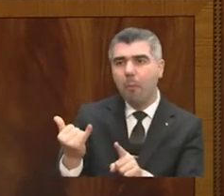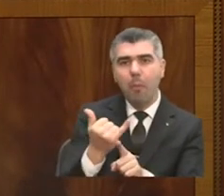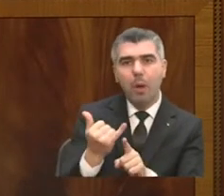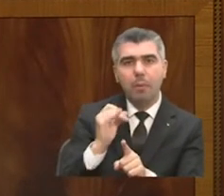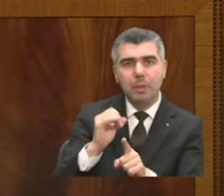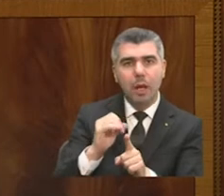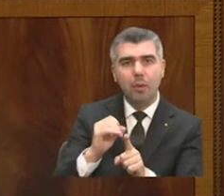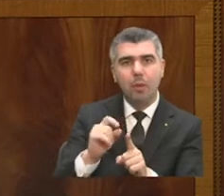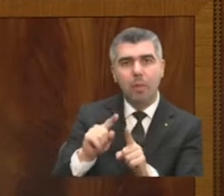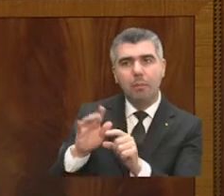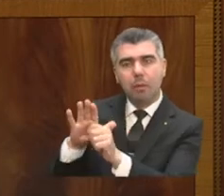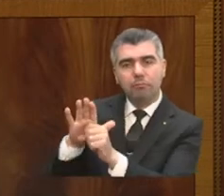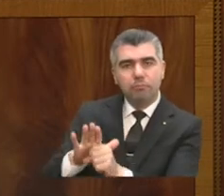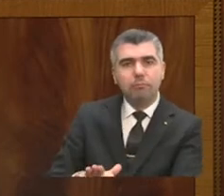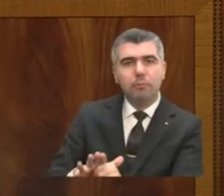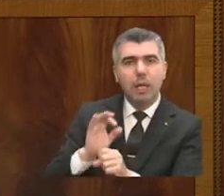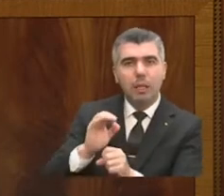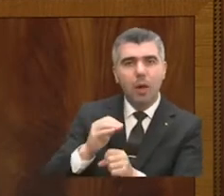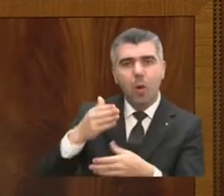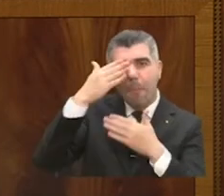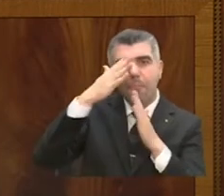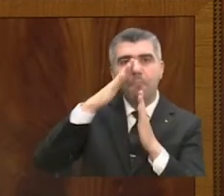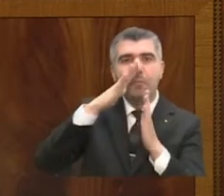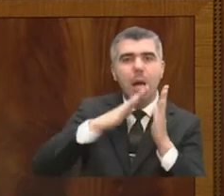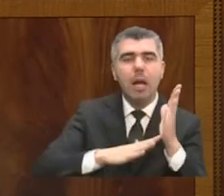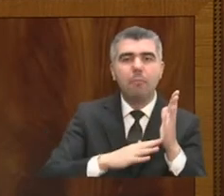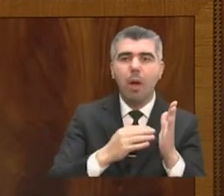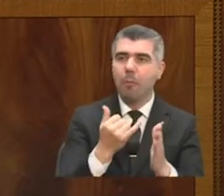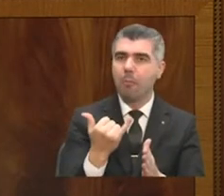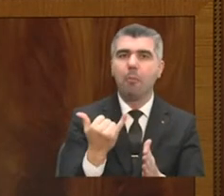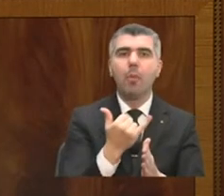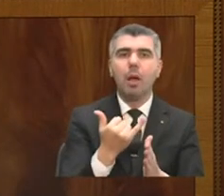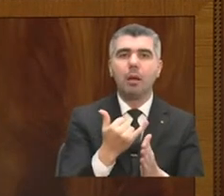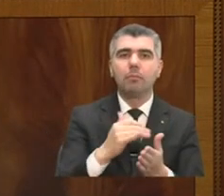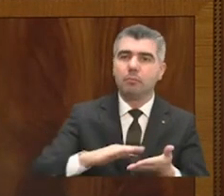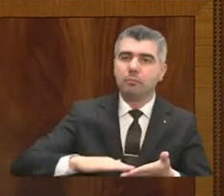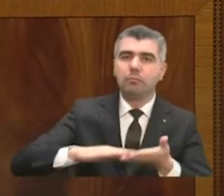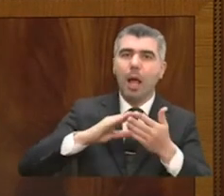crime organisé. Le but de cette campagne, c'est